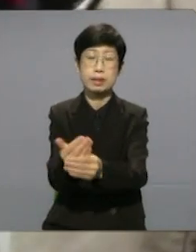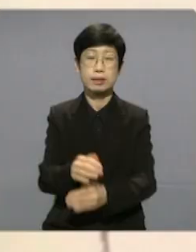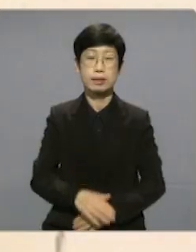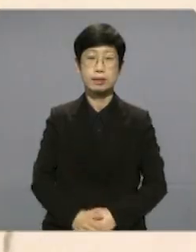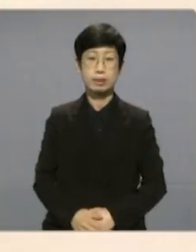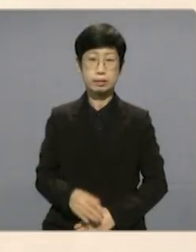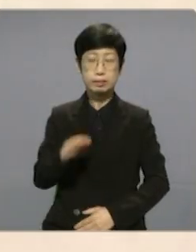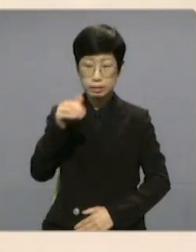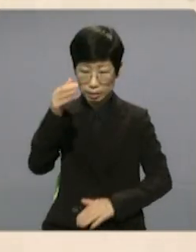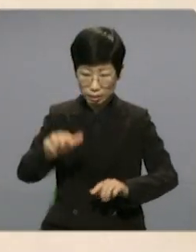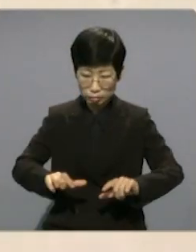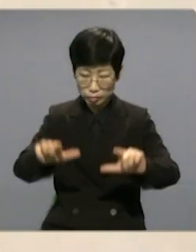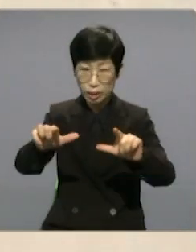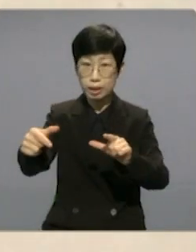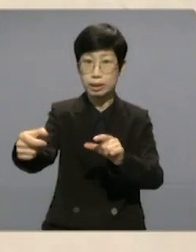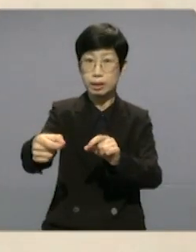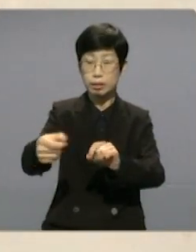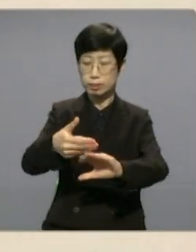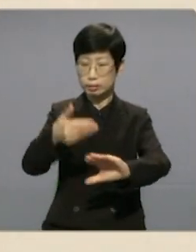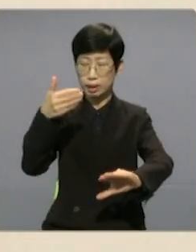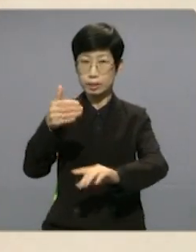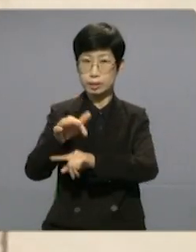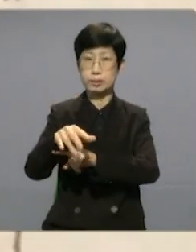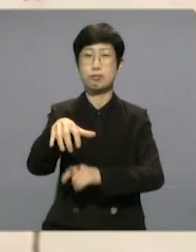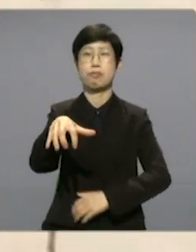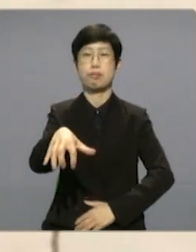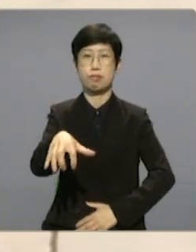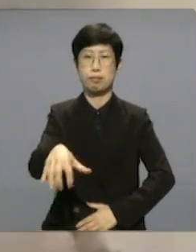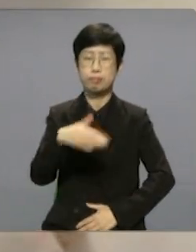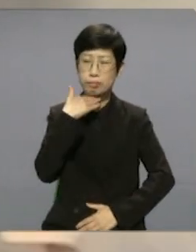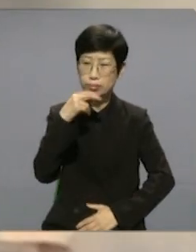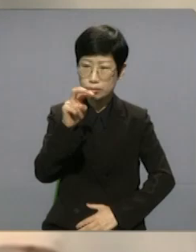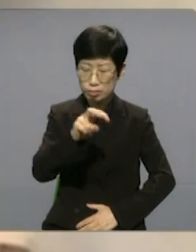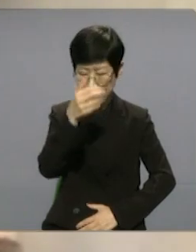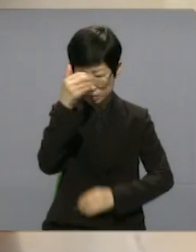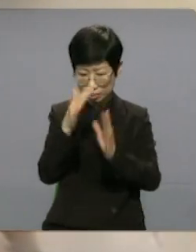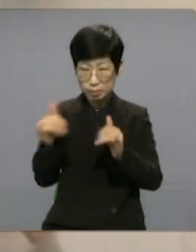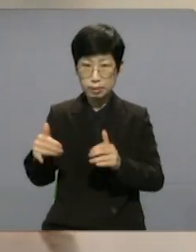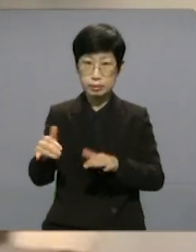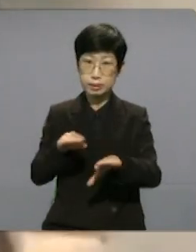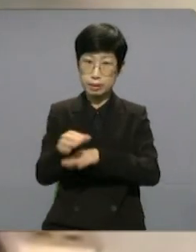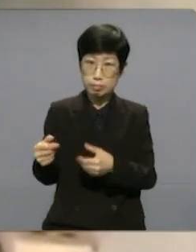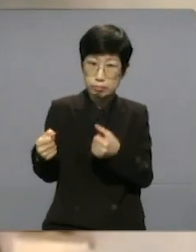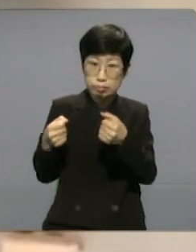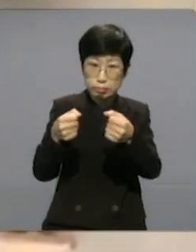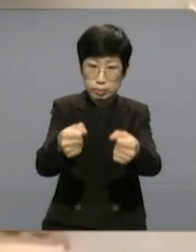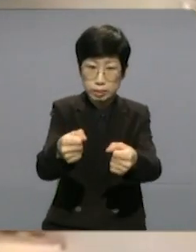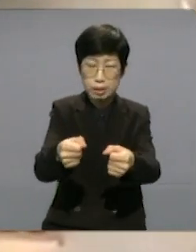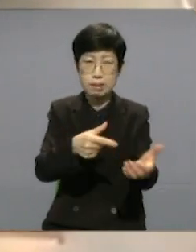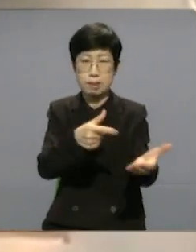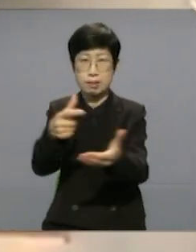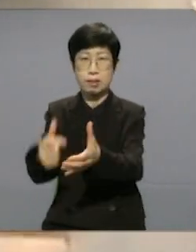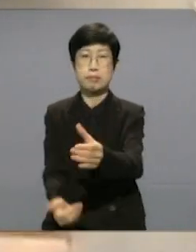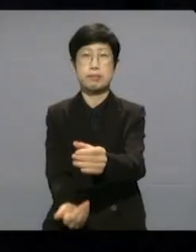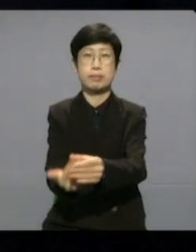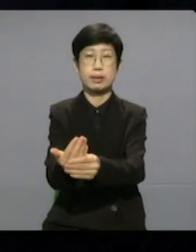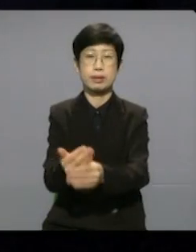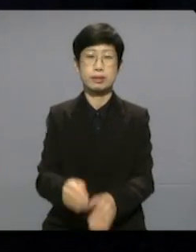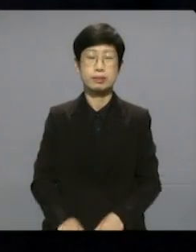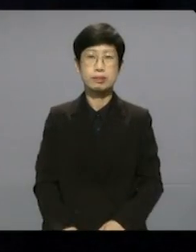이튿날에는 배우그라드 인근의 한 농촌 마을에서 20살 청년이 차를 몰고 자동화기를 난사했습니다